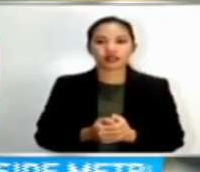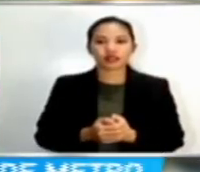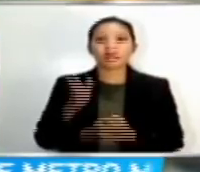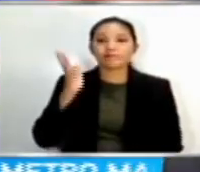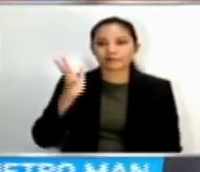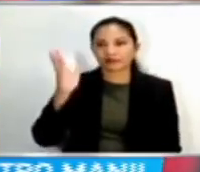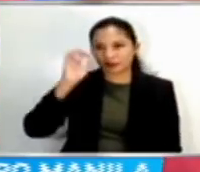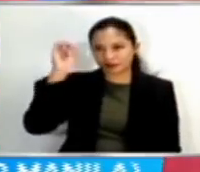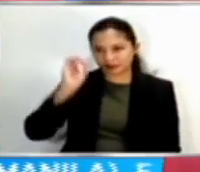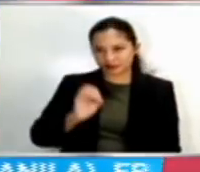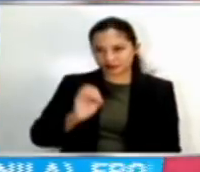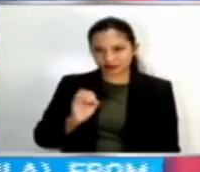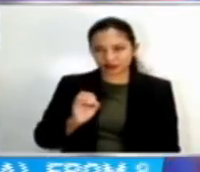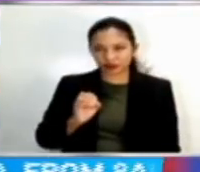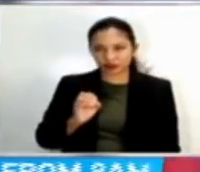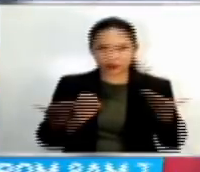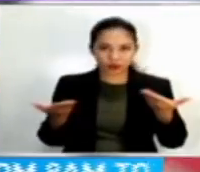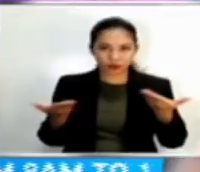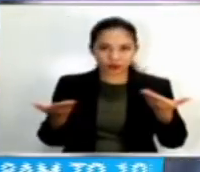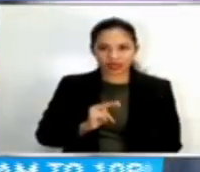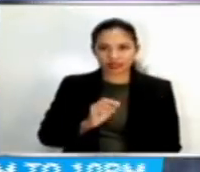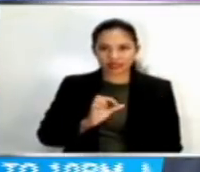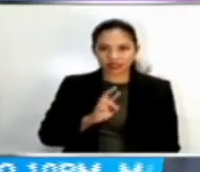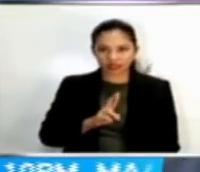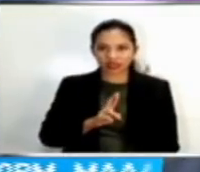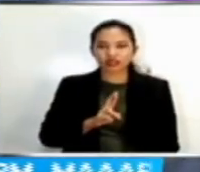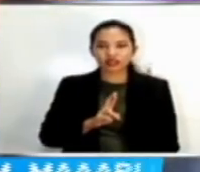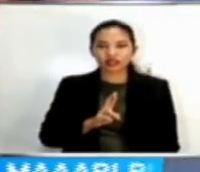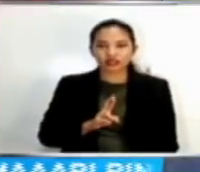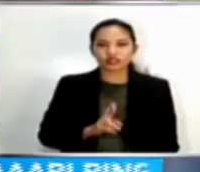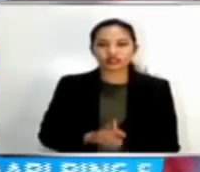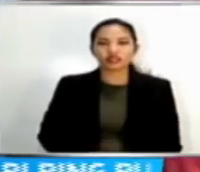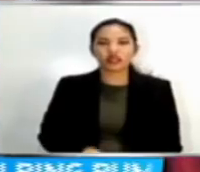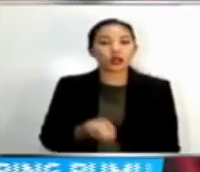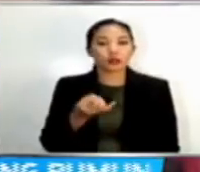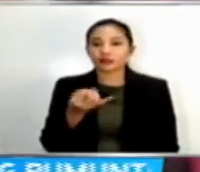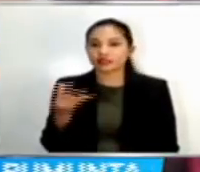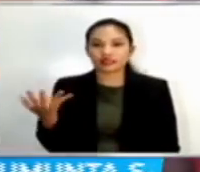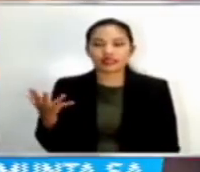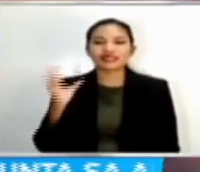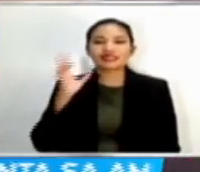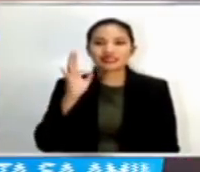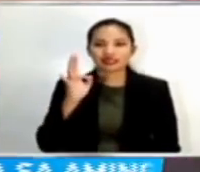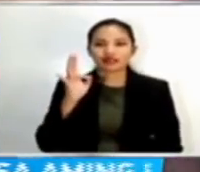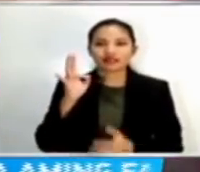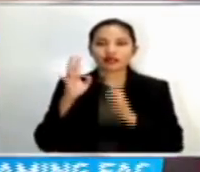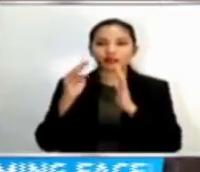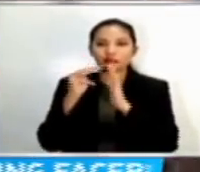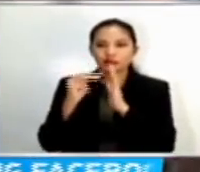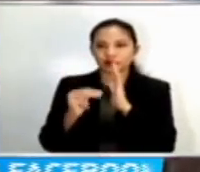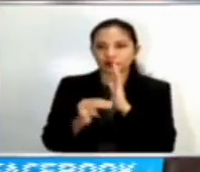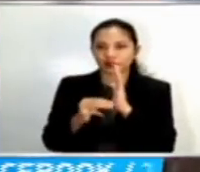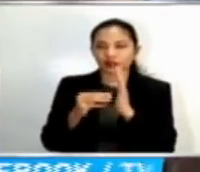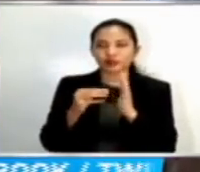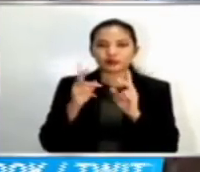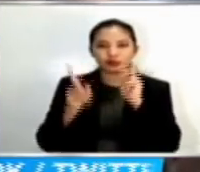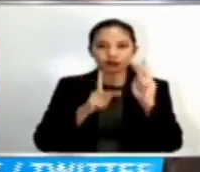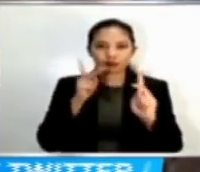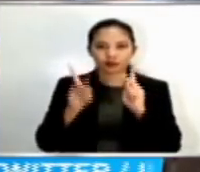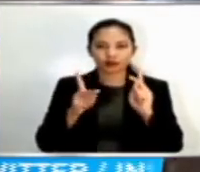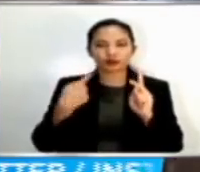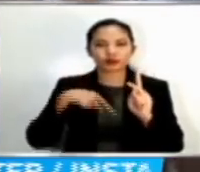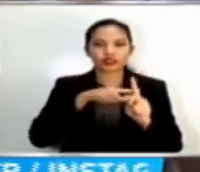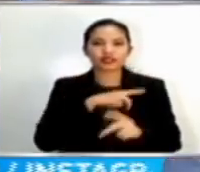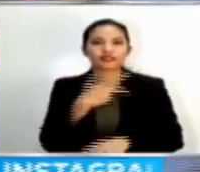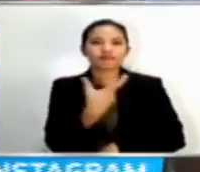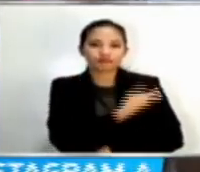sa NCR. 50% ng NCR, mga 7 million people, ma-vaccinate natin before the end of the year para ma-achieve yung tinatawag na